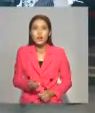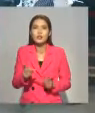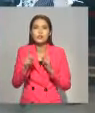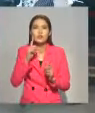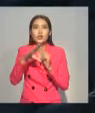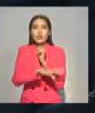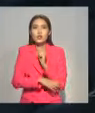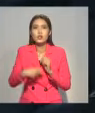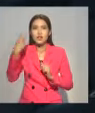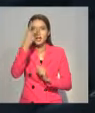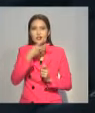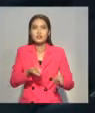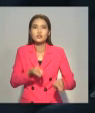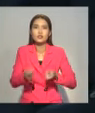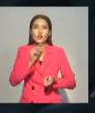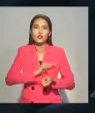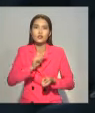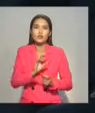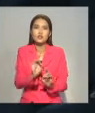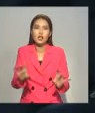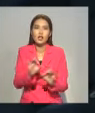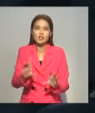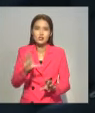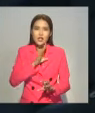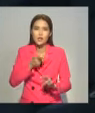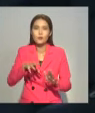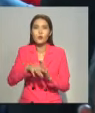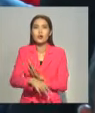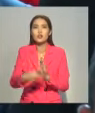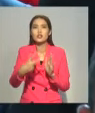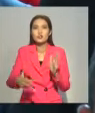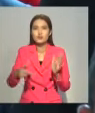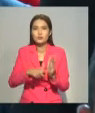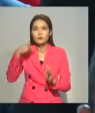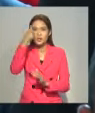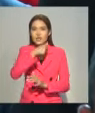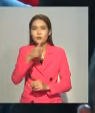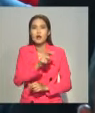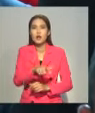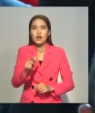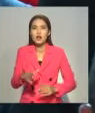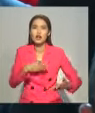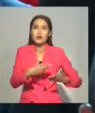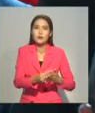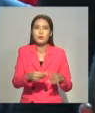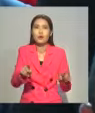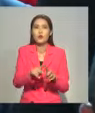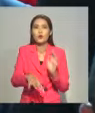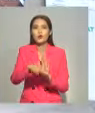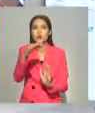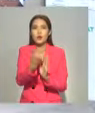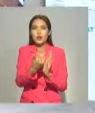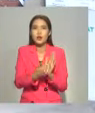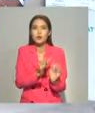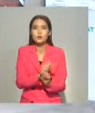соңғы 2 жылда атқарған жұмыстары туралы баяндады. Сонымен қатар 2027 жылға дейінгі халықпен бірге сайлау алды